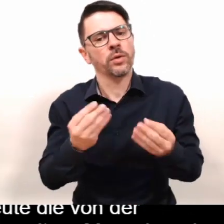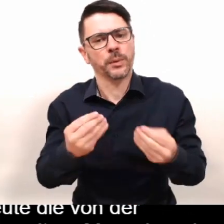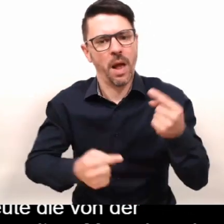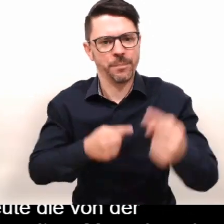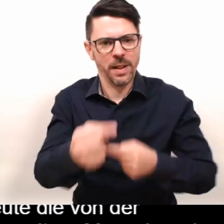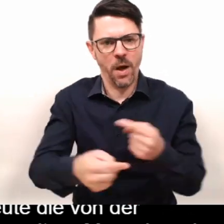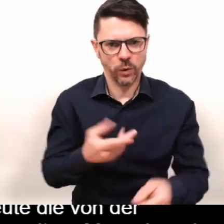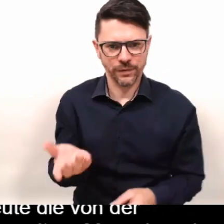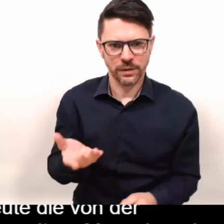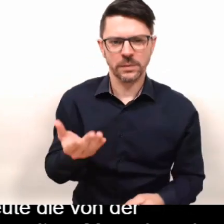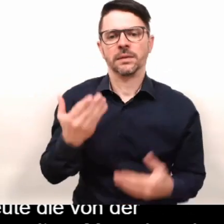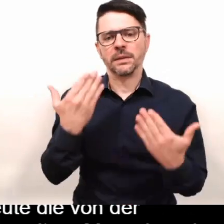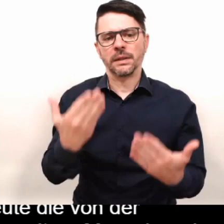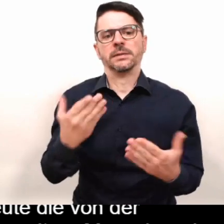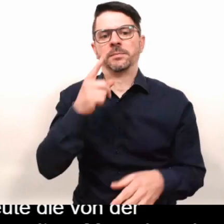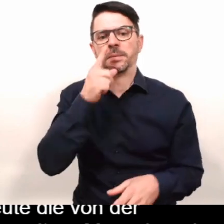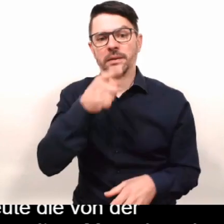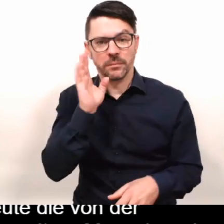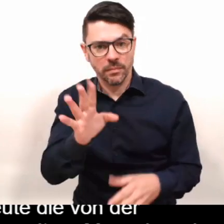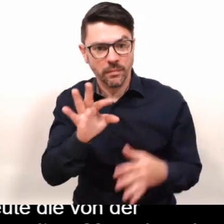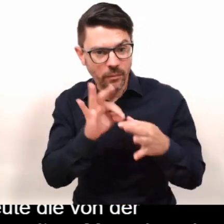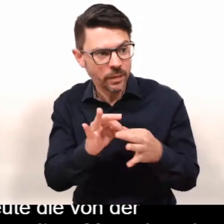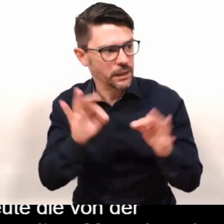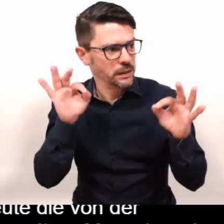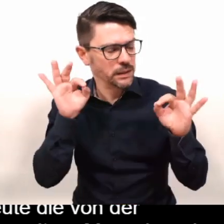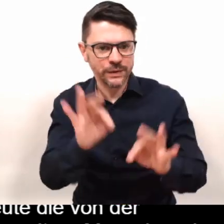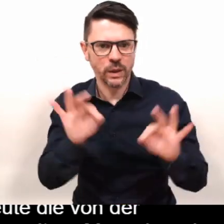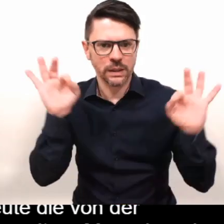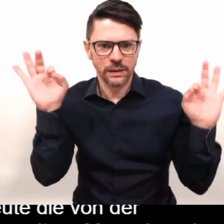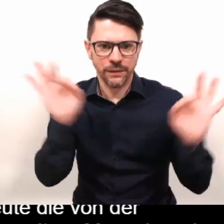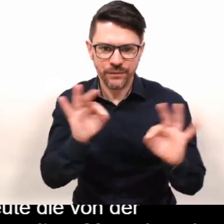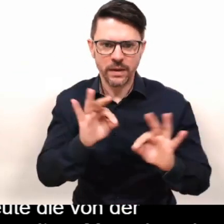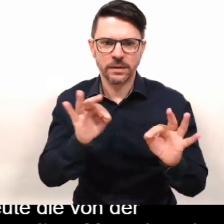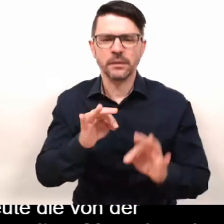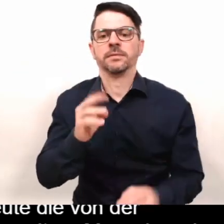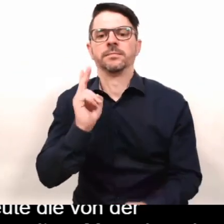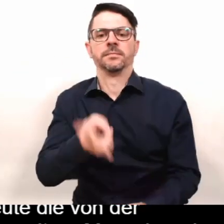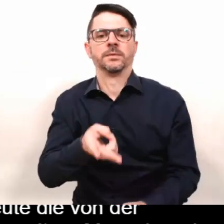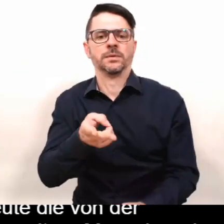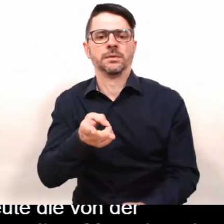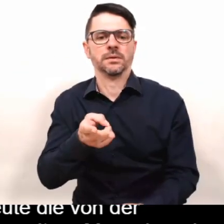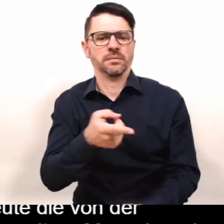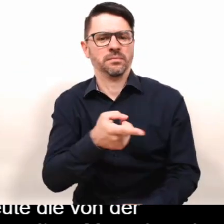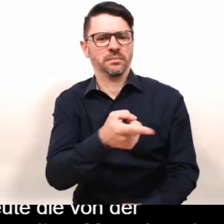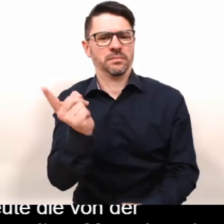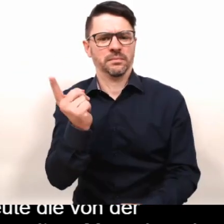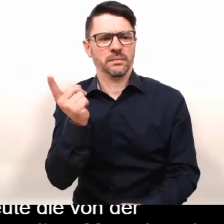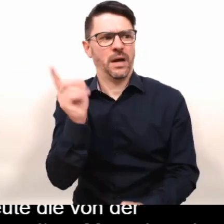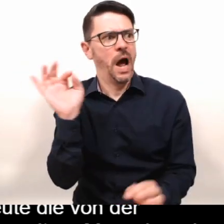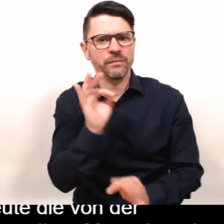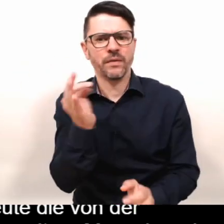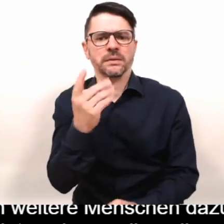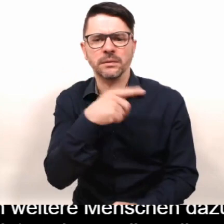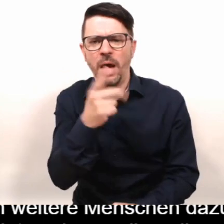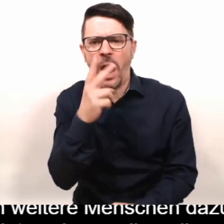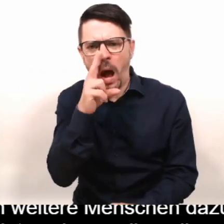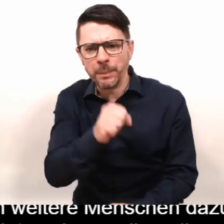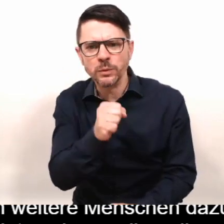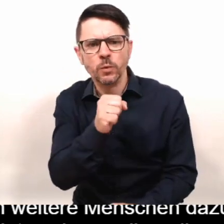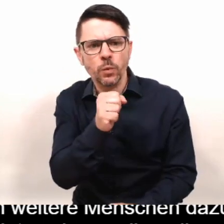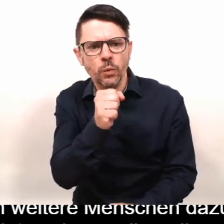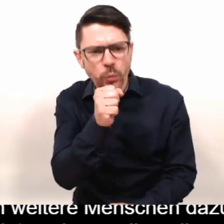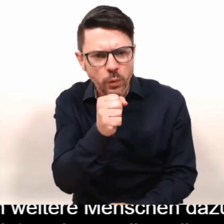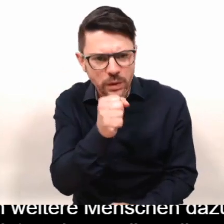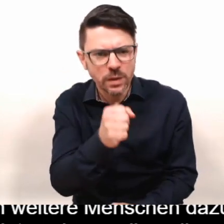absichtlich, die dann zum Beispiel anhusten oder ganz nah hingehen und sagen, nimm die Maske runter und ähnliches, also schon auch eine gewisse Bedrohung und